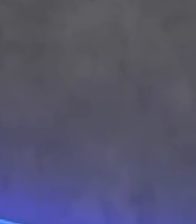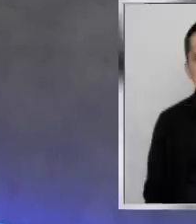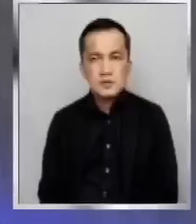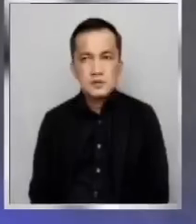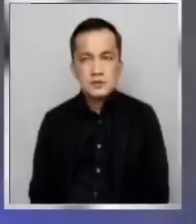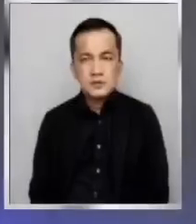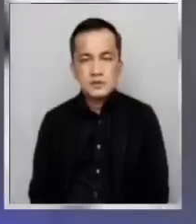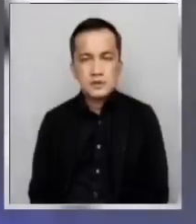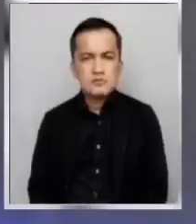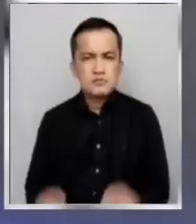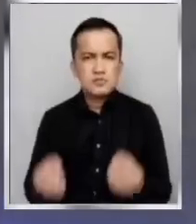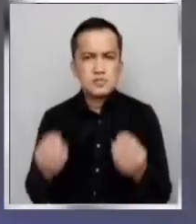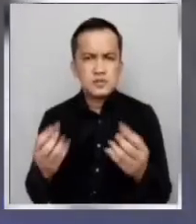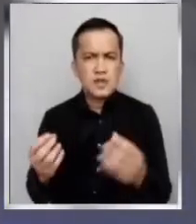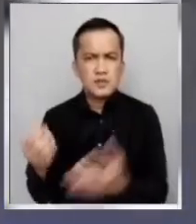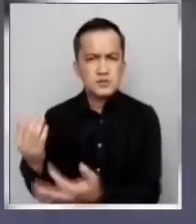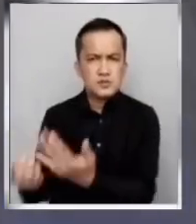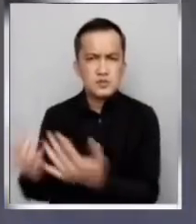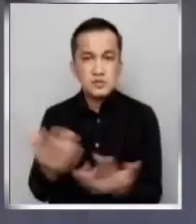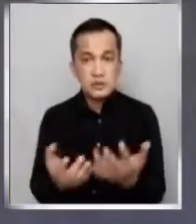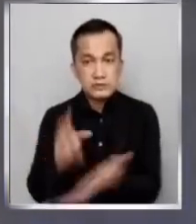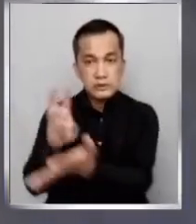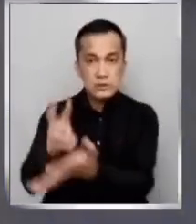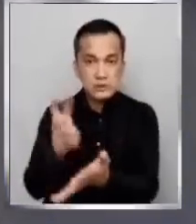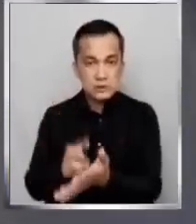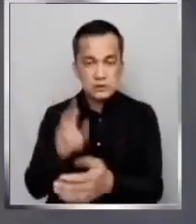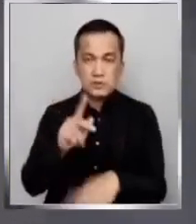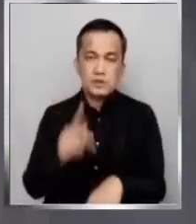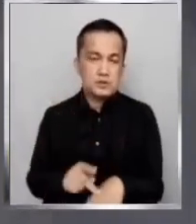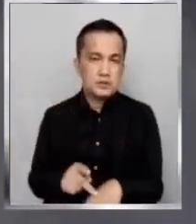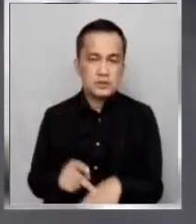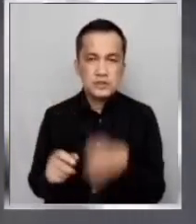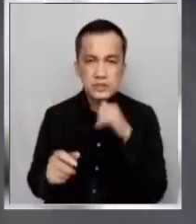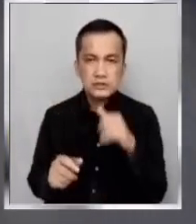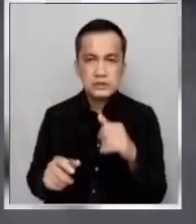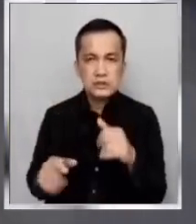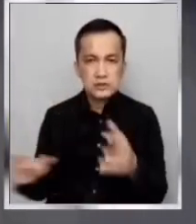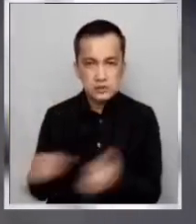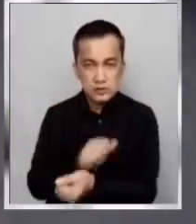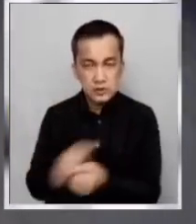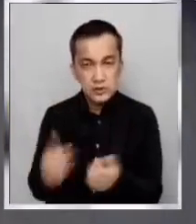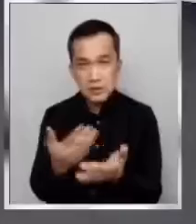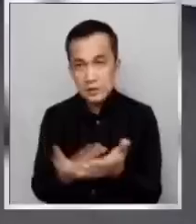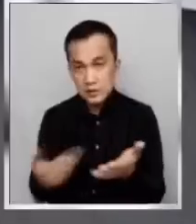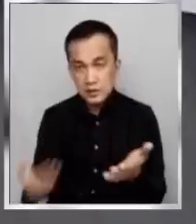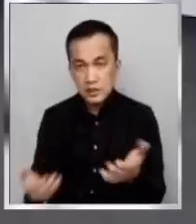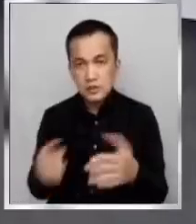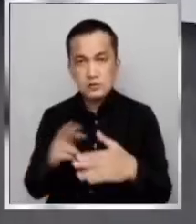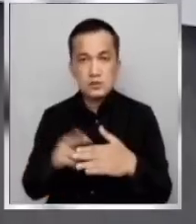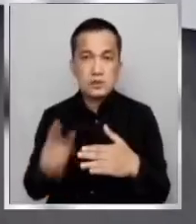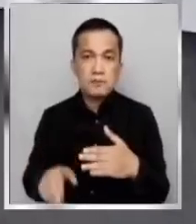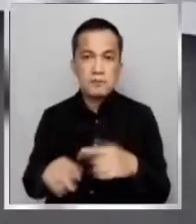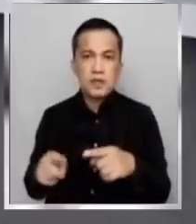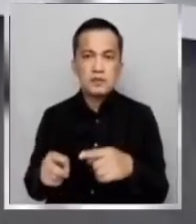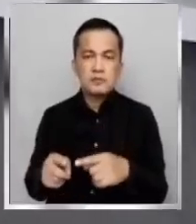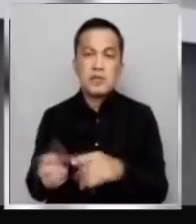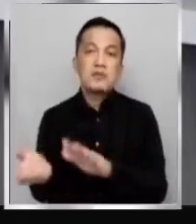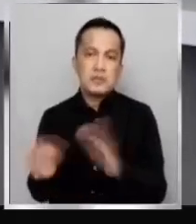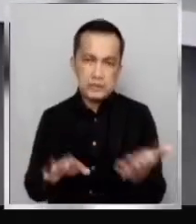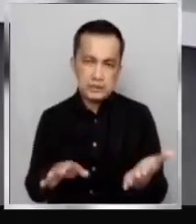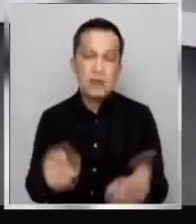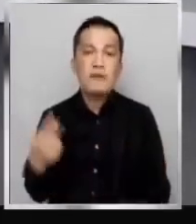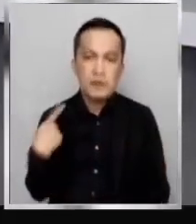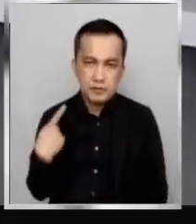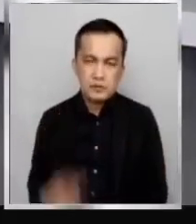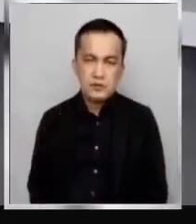Kabi-kabila mga sunog sa iba't ibang bahagi ng bansa, hindi lang pinsala sa ari-arian ng resulta, kundi pagkawala rin ng buhay. Nakatutok si